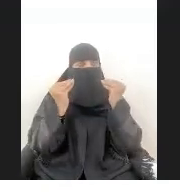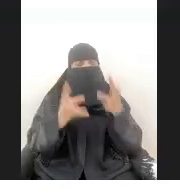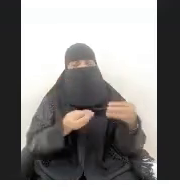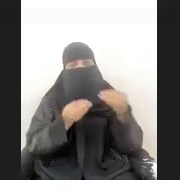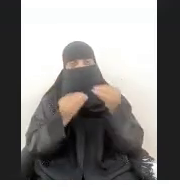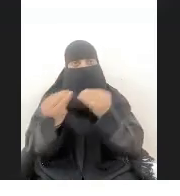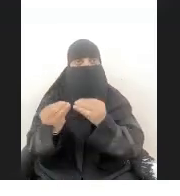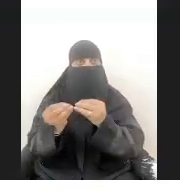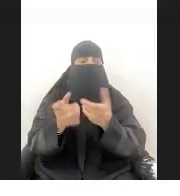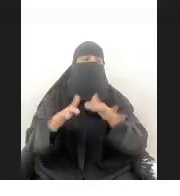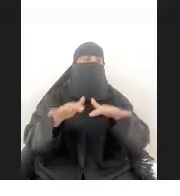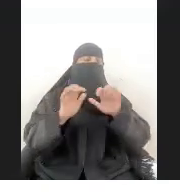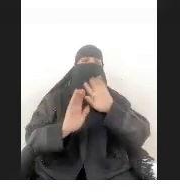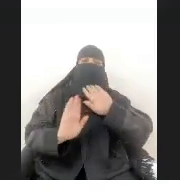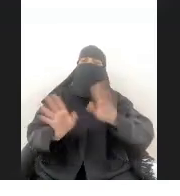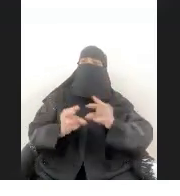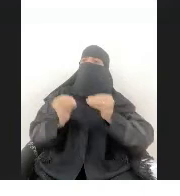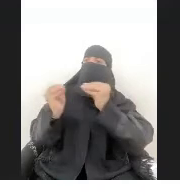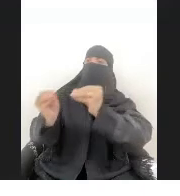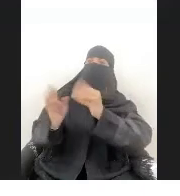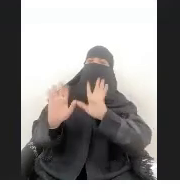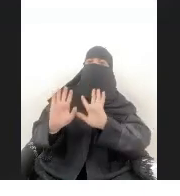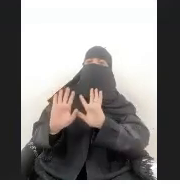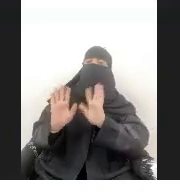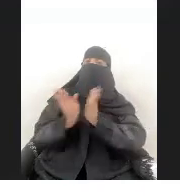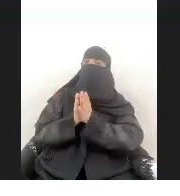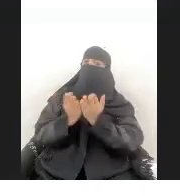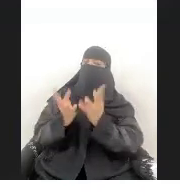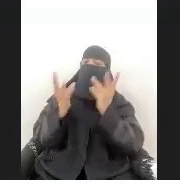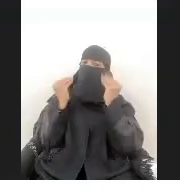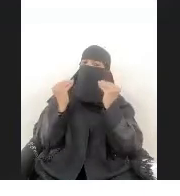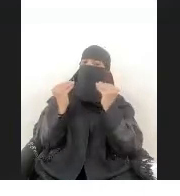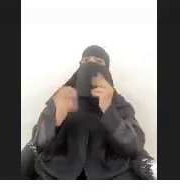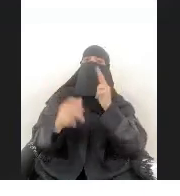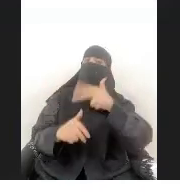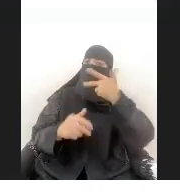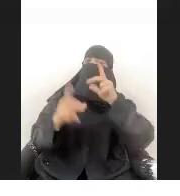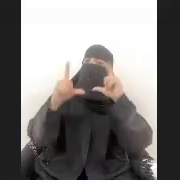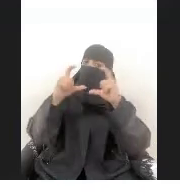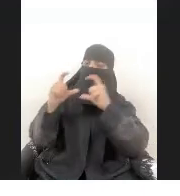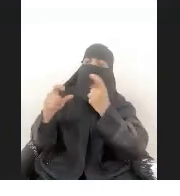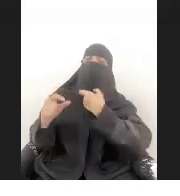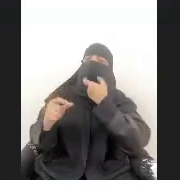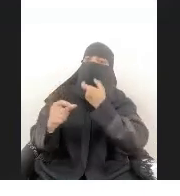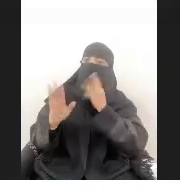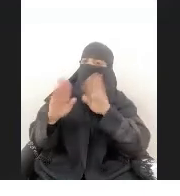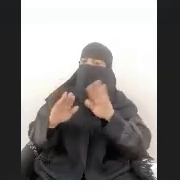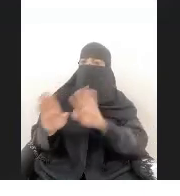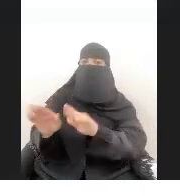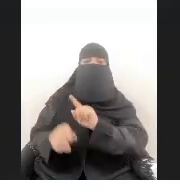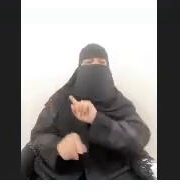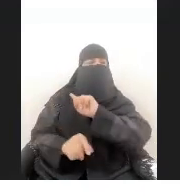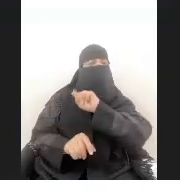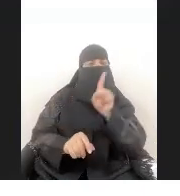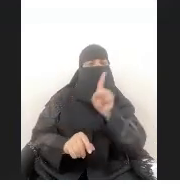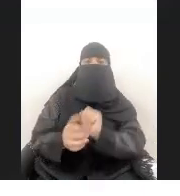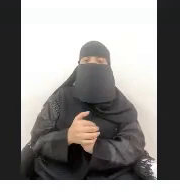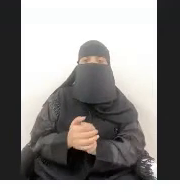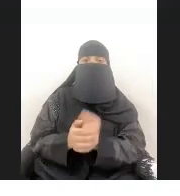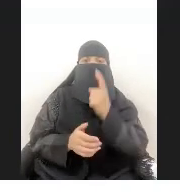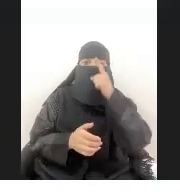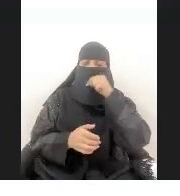أنا سلمت المحتوى انتهى، سواء كان في شكل صور أو فيديوهات أو مقاطع صوتية؟ لا، لابد أن يتضمن